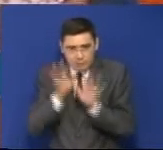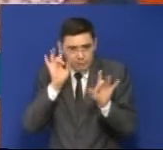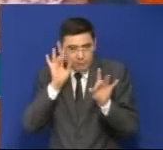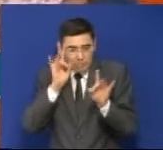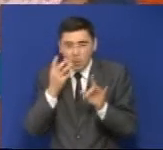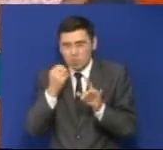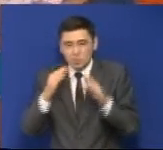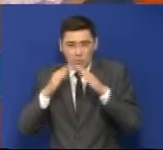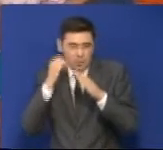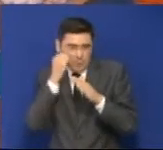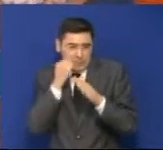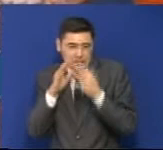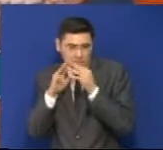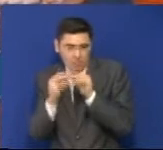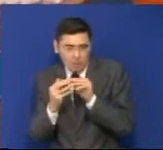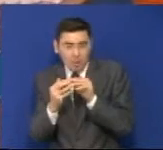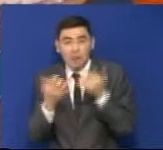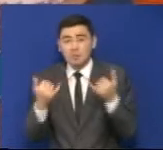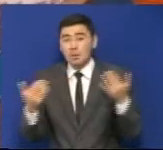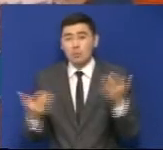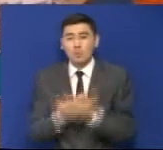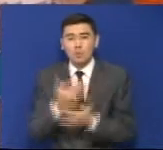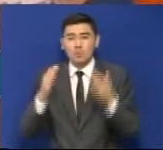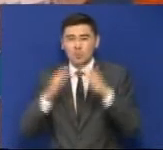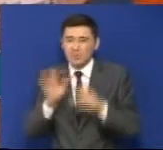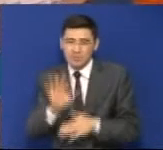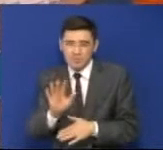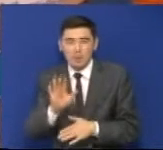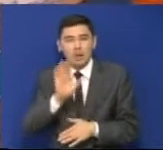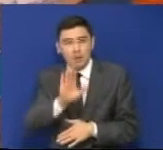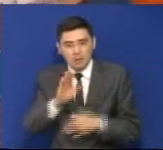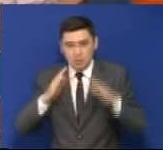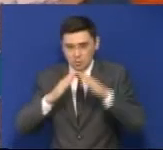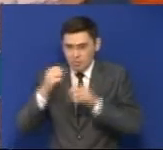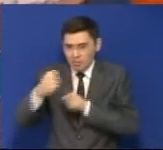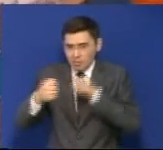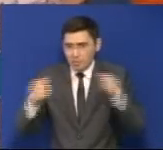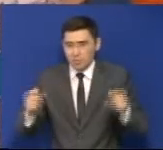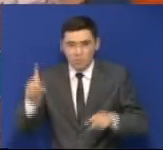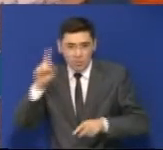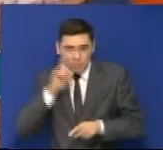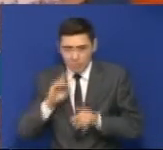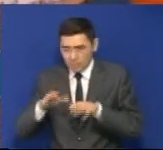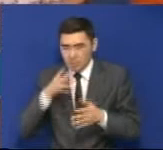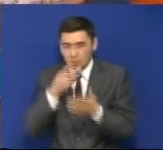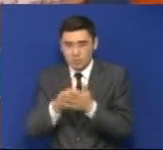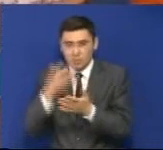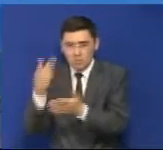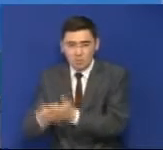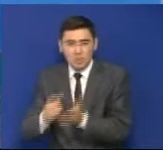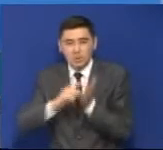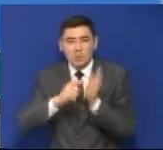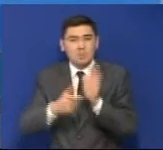құлап тұрды, енді қазір жаңа болмаса да, но бірақ енді тұруға ыңғайлы, бәрінің балалардың жеке-жеке комнаталары